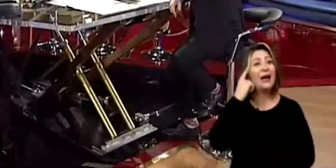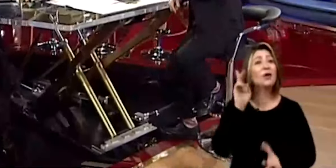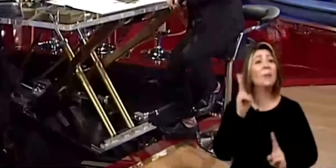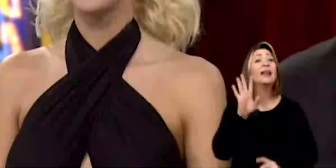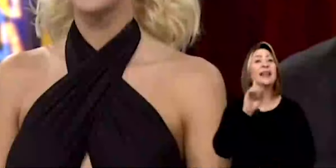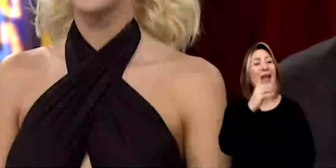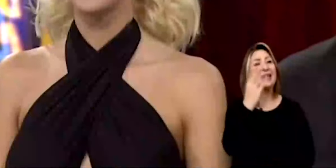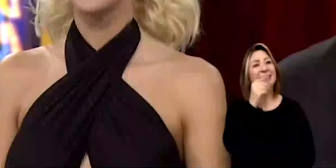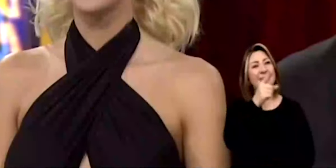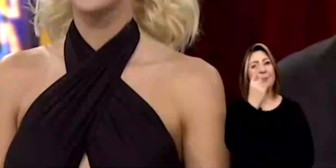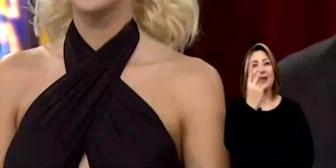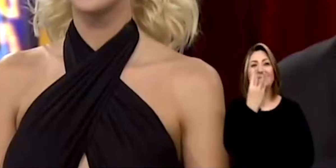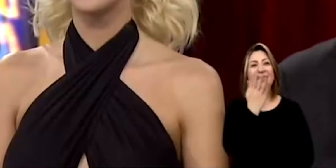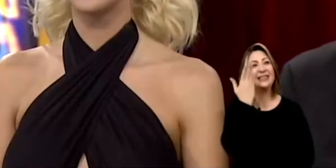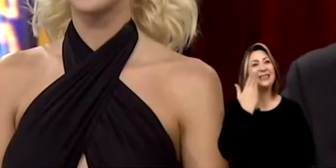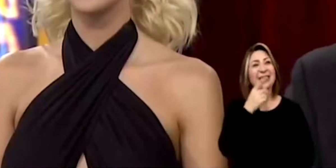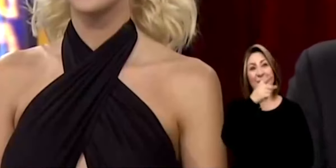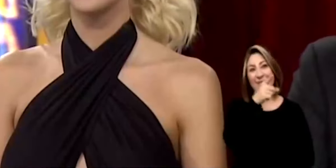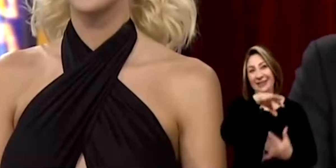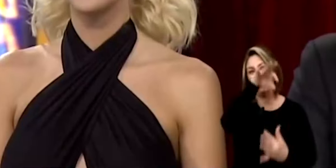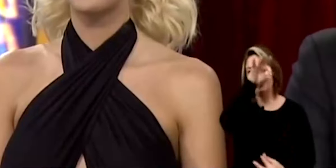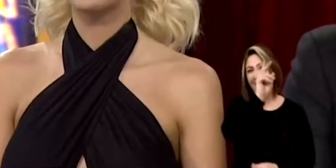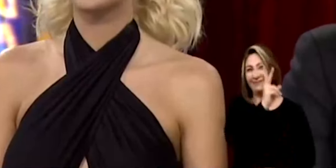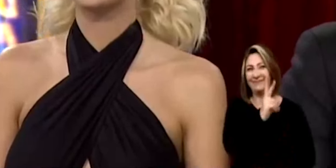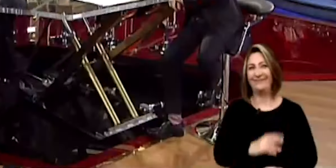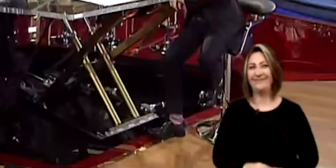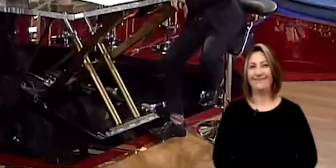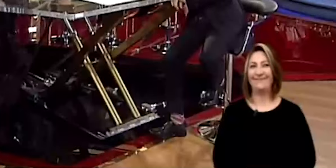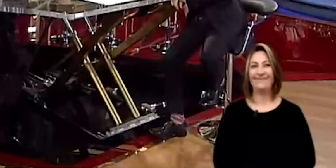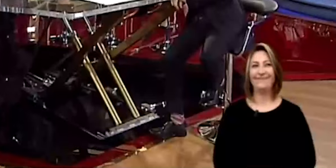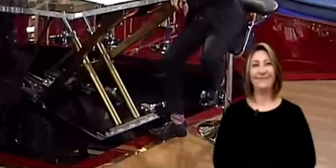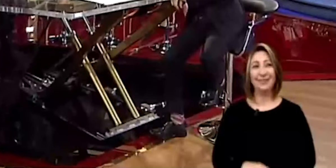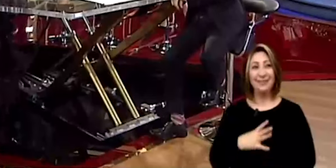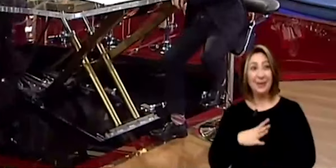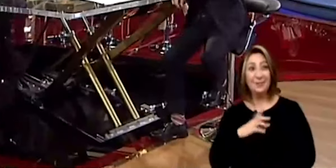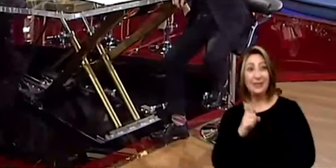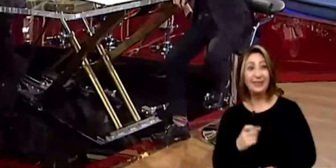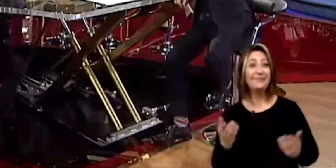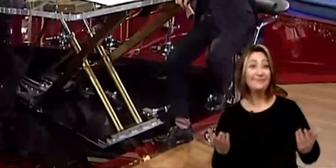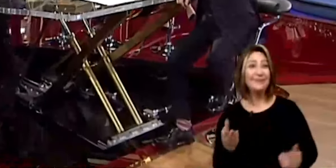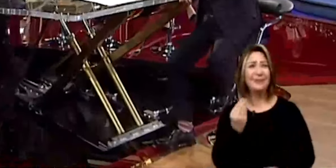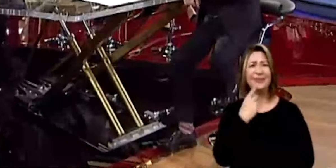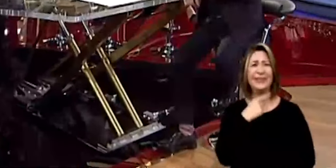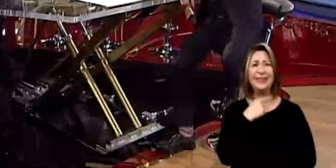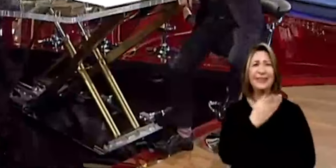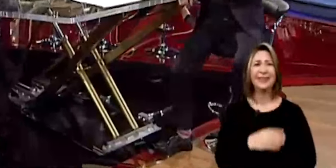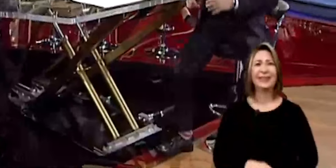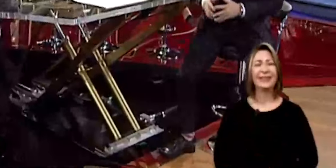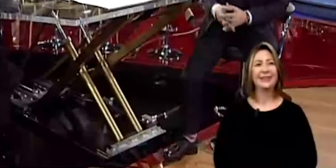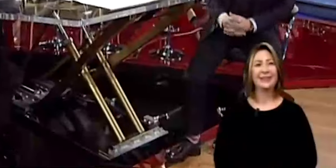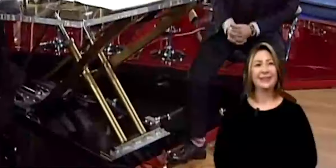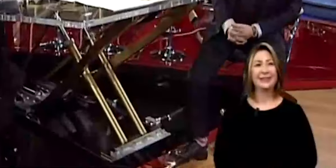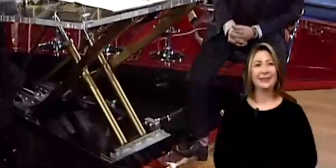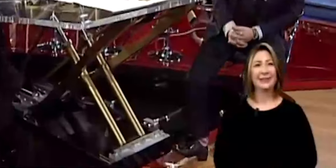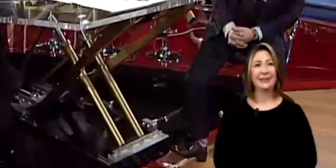değil. En iyisi sizden birkaç bir şeyler izleyelim yarışmadaki hallerinizi. Arzu eder misiniz? Olur. Peki, çok tatlı kız değil mi? Nefis, buyurun efendim. Biz